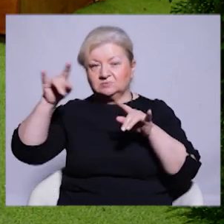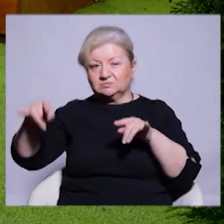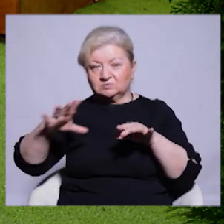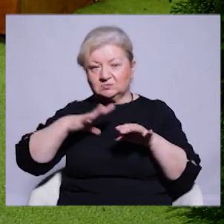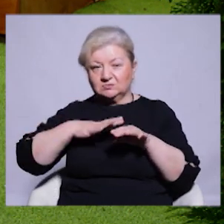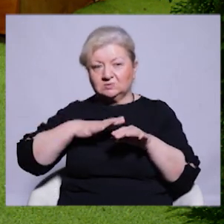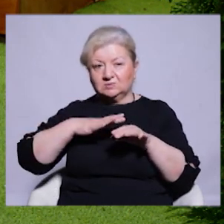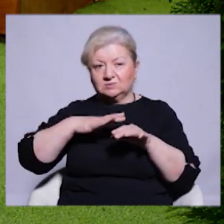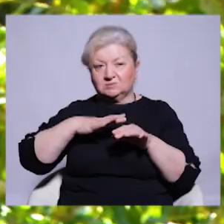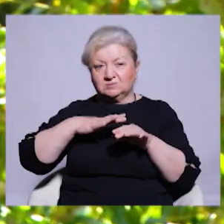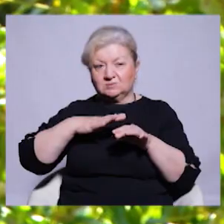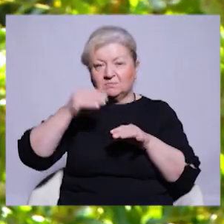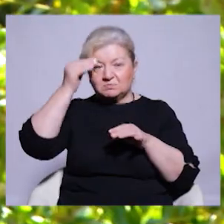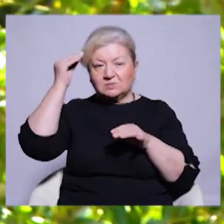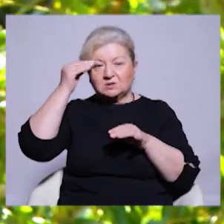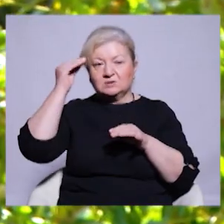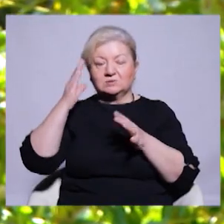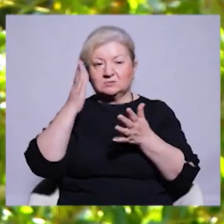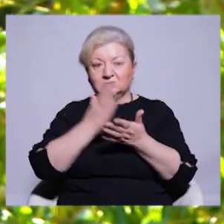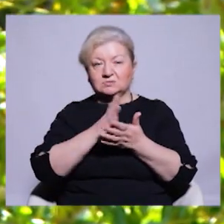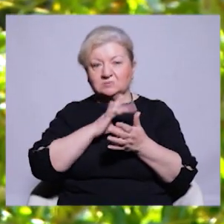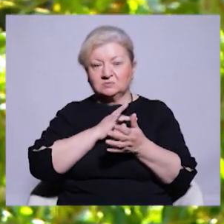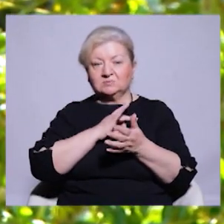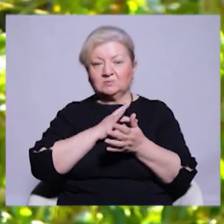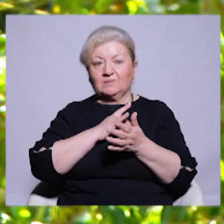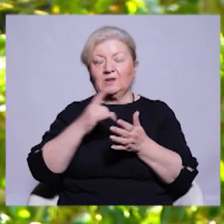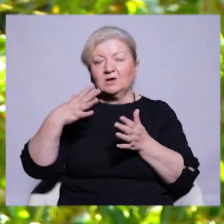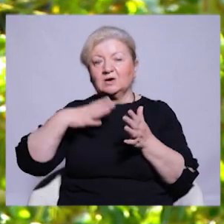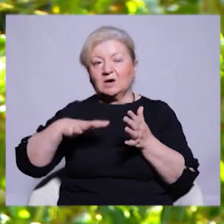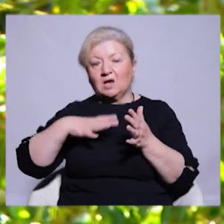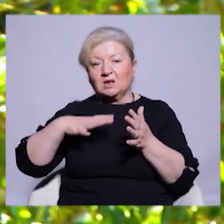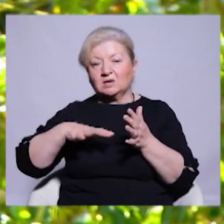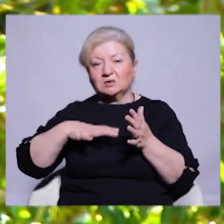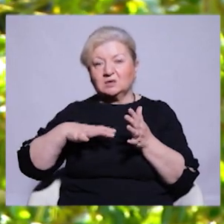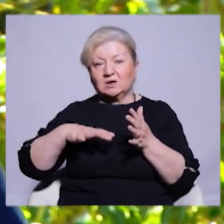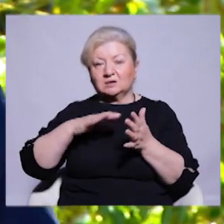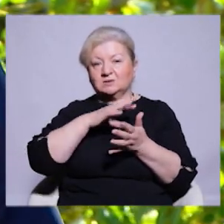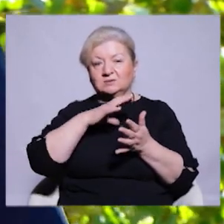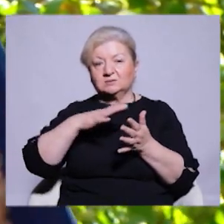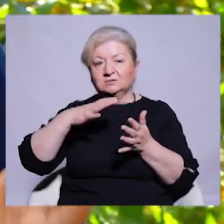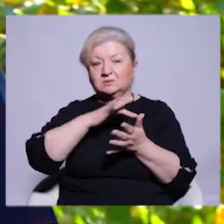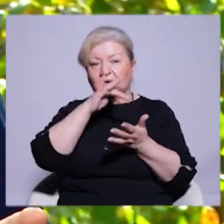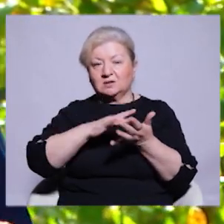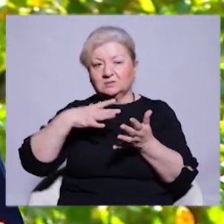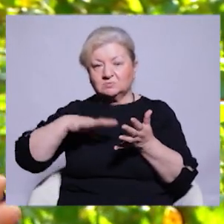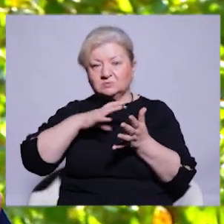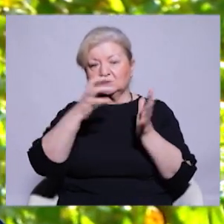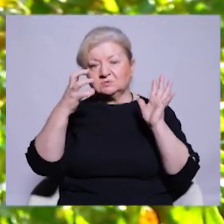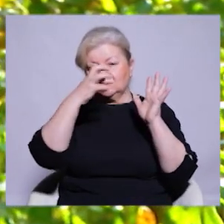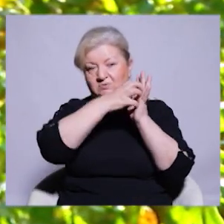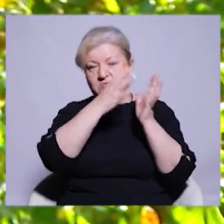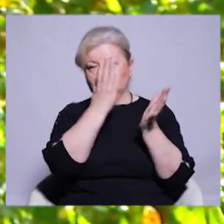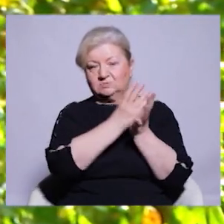თბილისის სიმბოლოს წარმოადგენს და თბილისის, ქალაქ თბილისის გერბზე გახლავთ გამოსახული. ასე რომ დანარჩენი